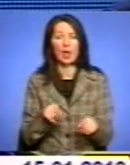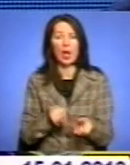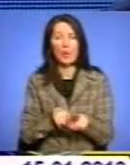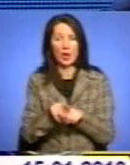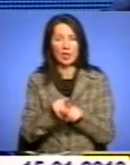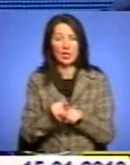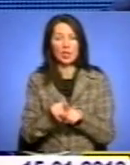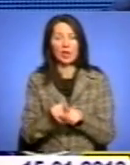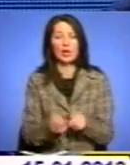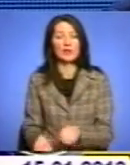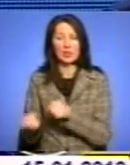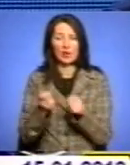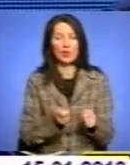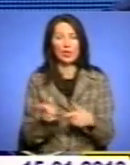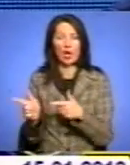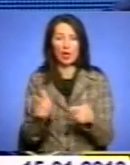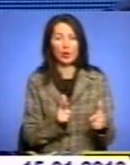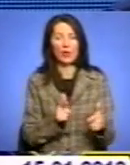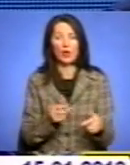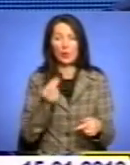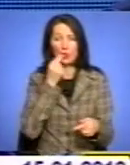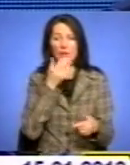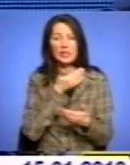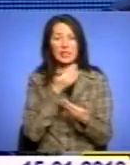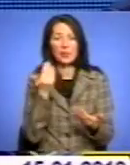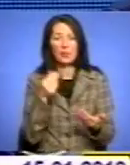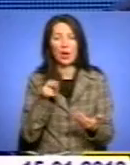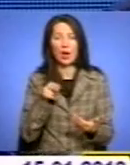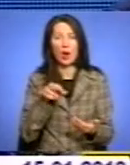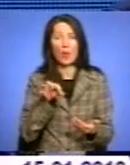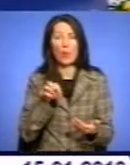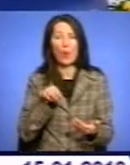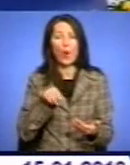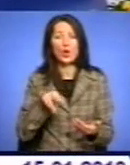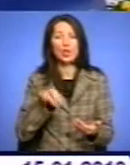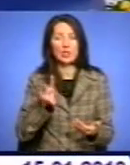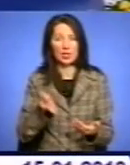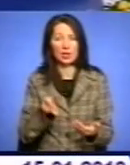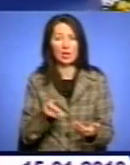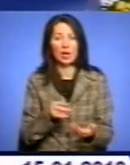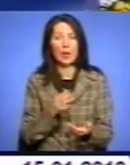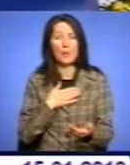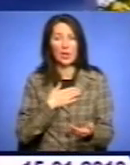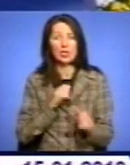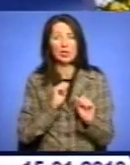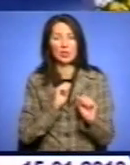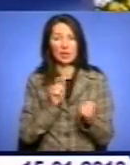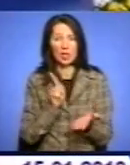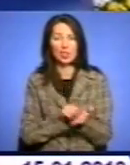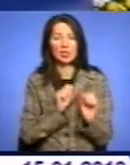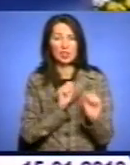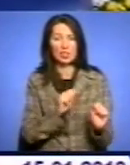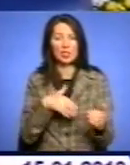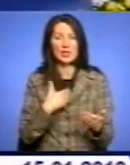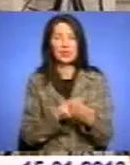готовой продукции не имеет никаких пошлин. Скажите мне, что происходит? Мы должны защитить свой рынок. Мы